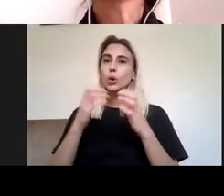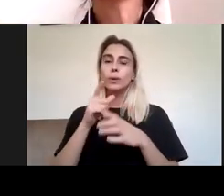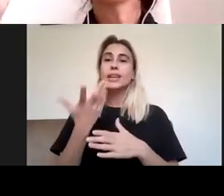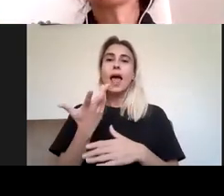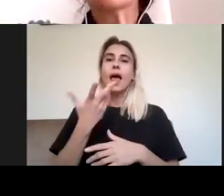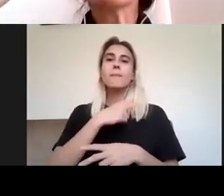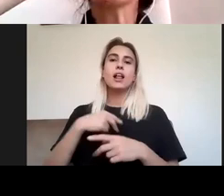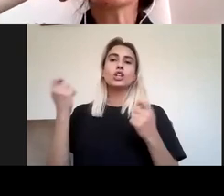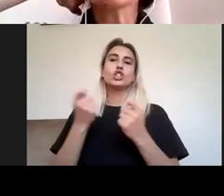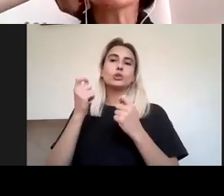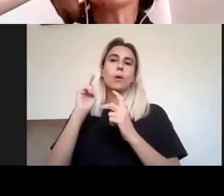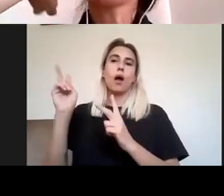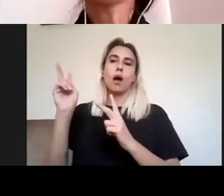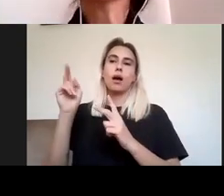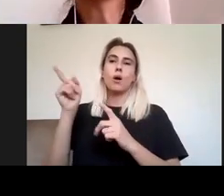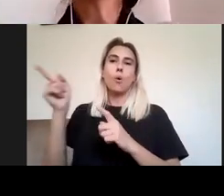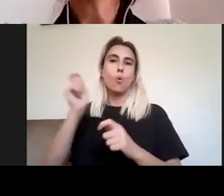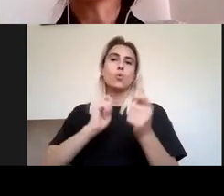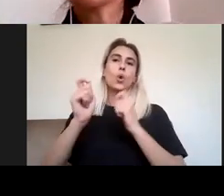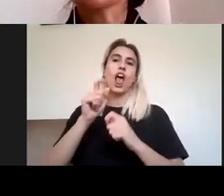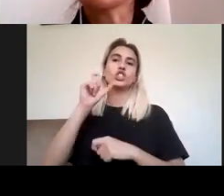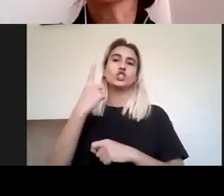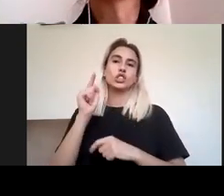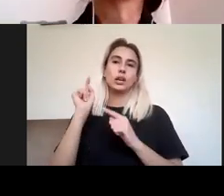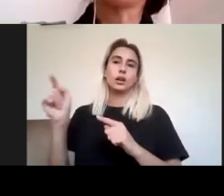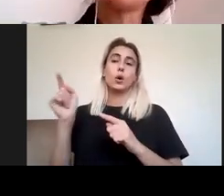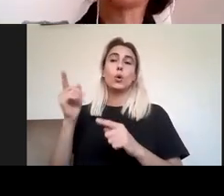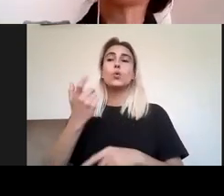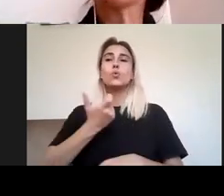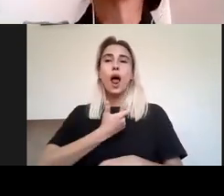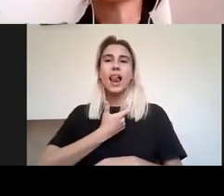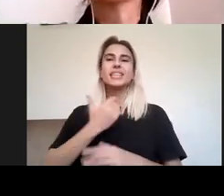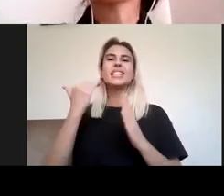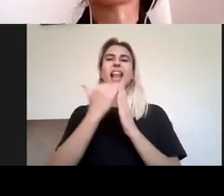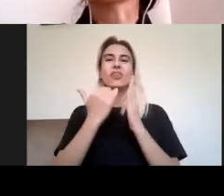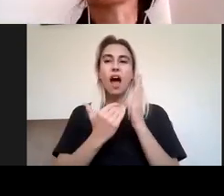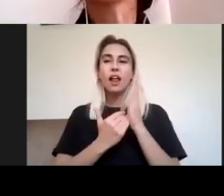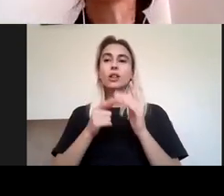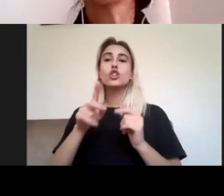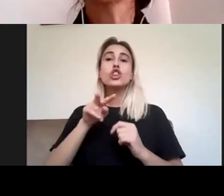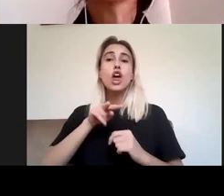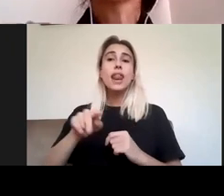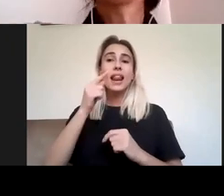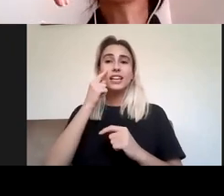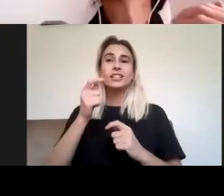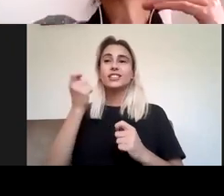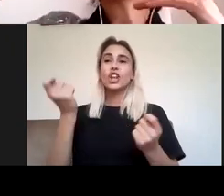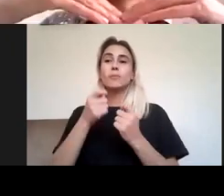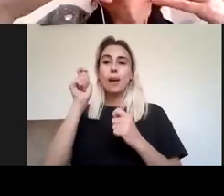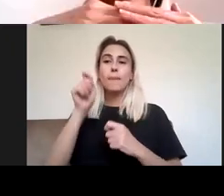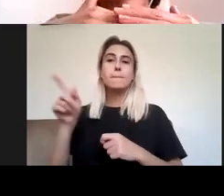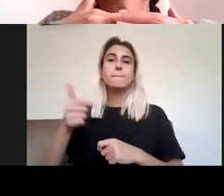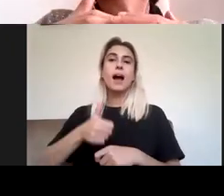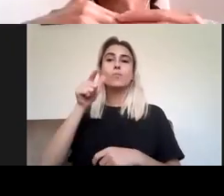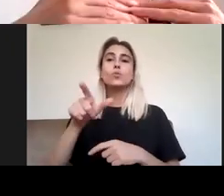uygulayıcıları. Çünkü baktığınızda kuralı ve standardı ve yönetmeliklerle ilgili çalışmaları yapan bakanlıklar, bu konuyla